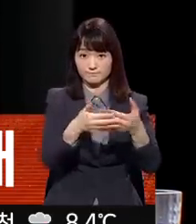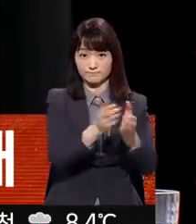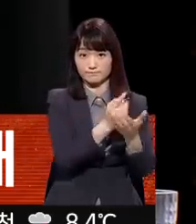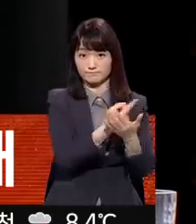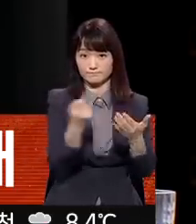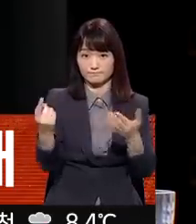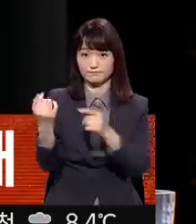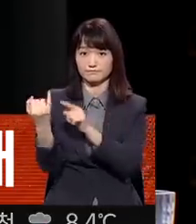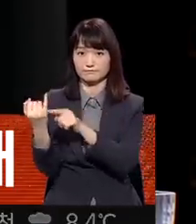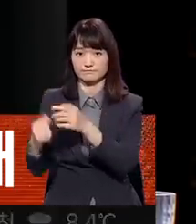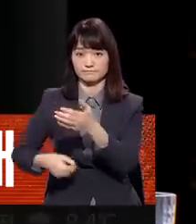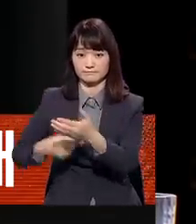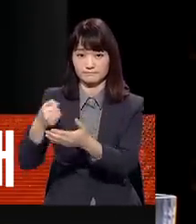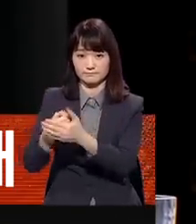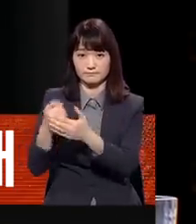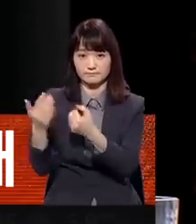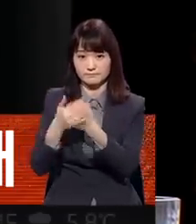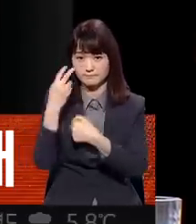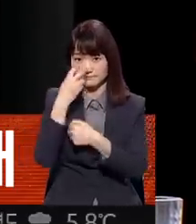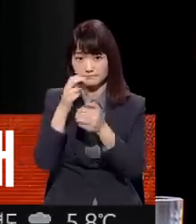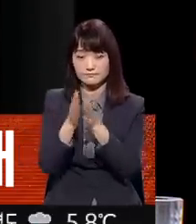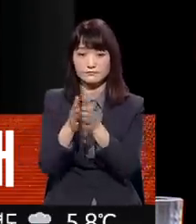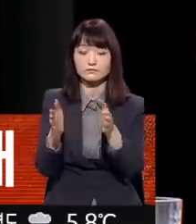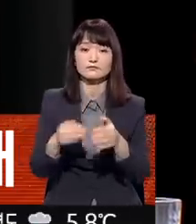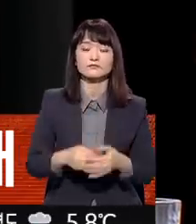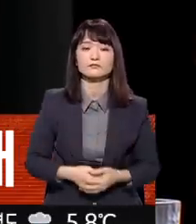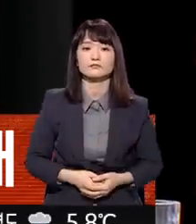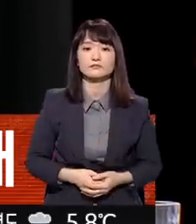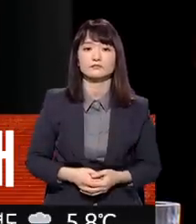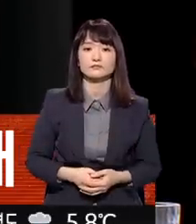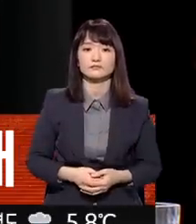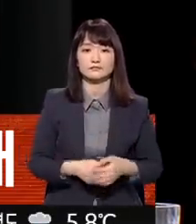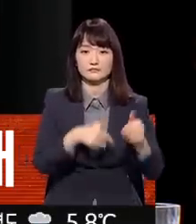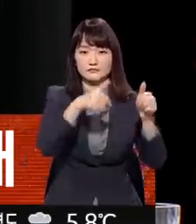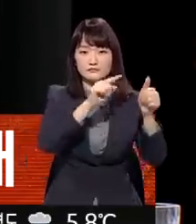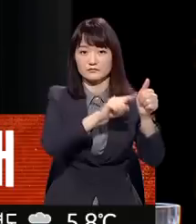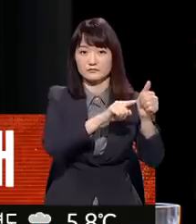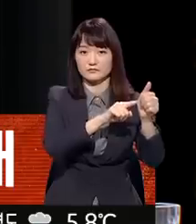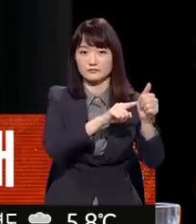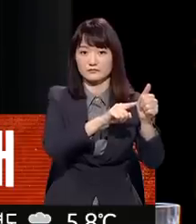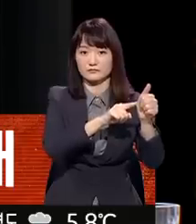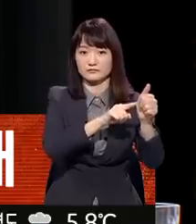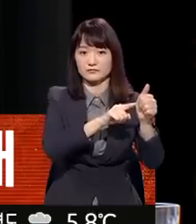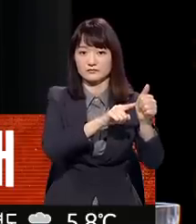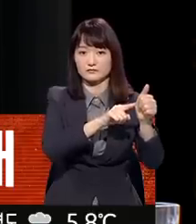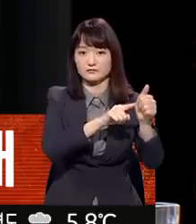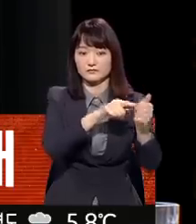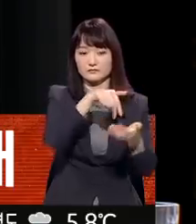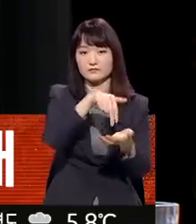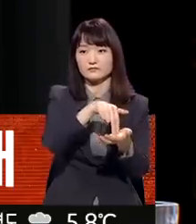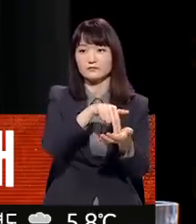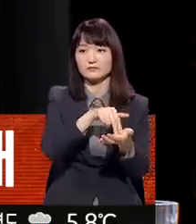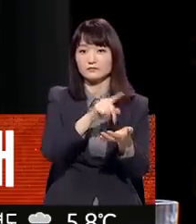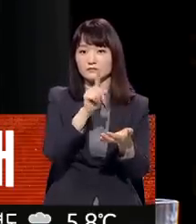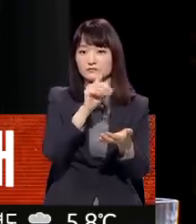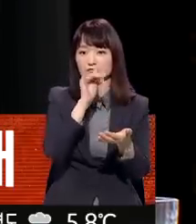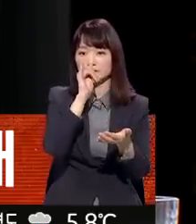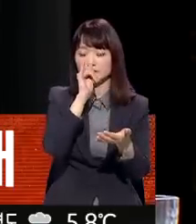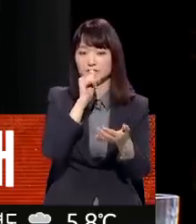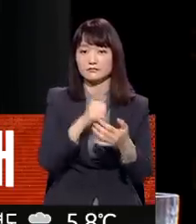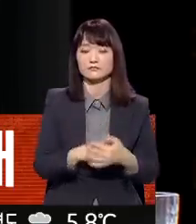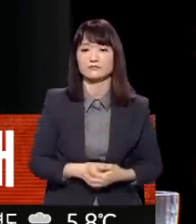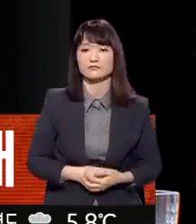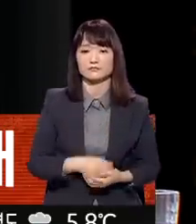이 피해자가 용기를 내준 덕분에 수사가 시작됐습니다. 자 가해자로 지목된 그 강 씨의 뭐 입장이나 이런 게 있습니까? 네,